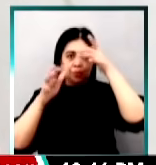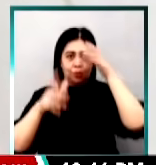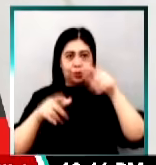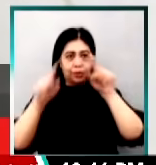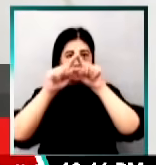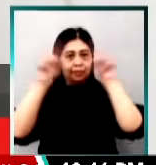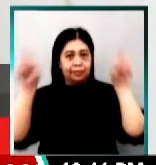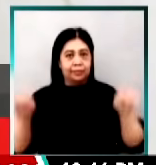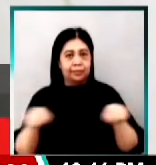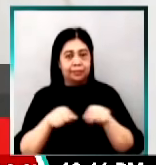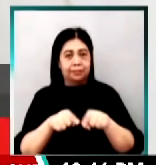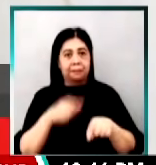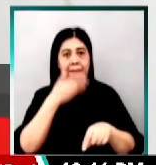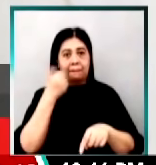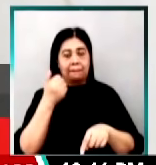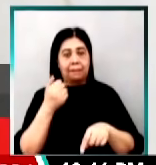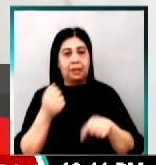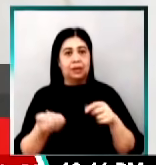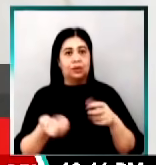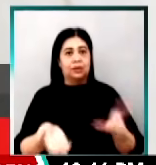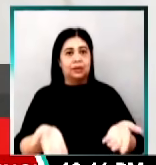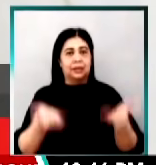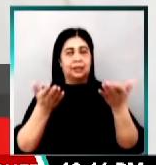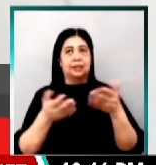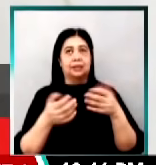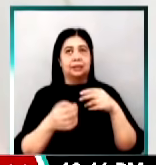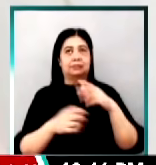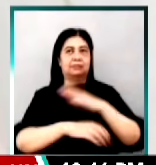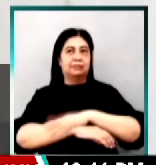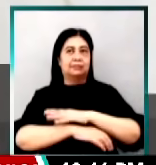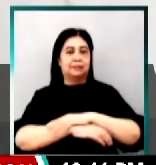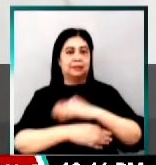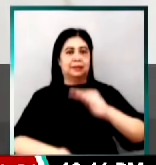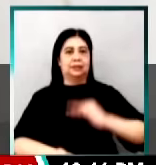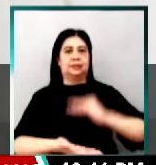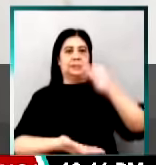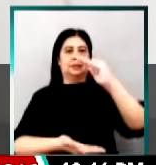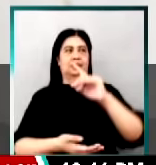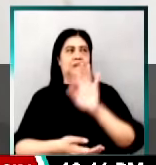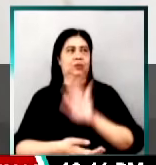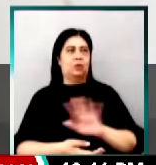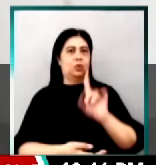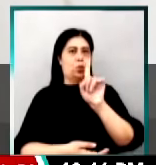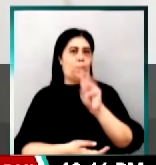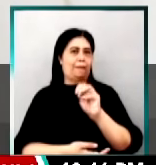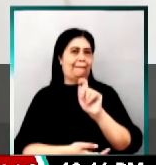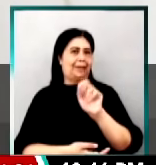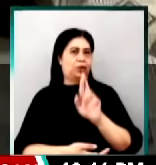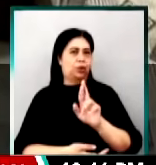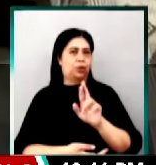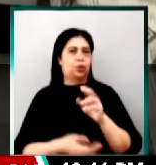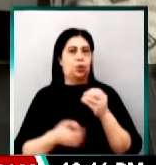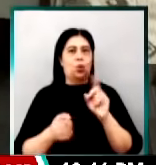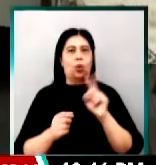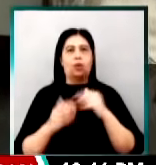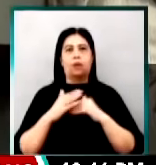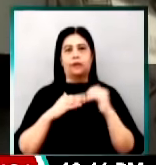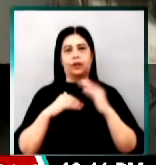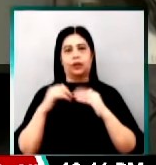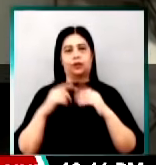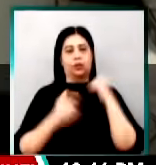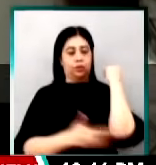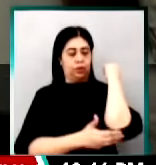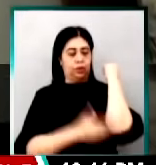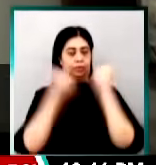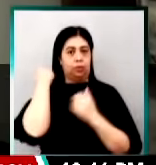yung standing table height that's around 1 meter. Or kung ano yung comfortable sa elbows mo, sukatin mo